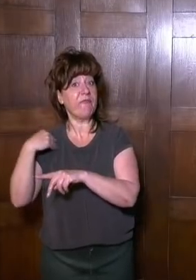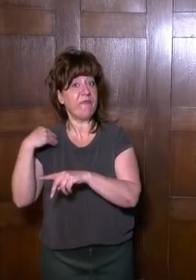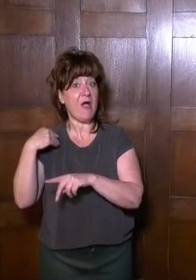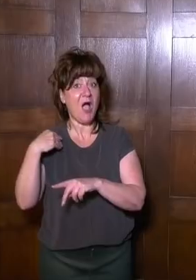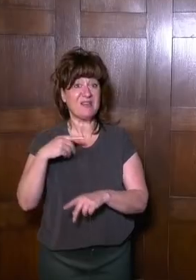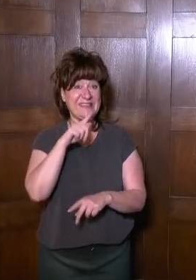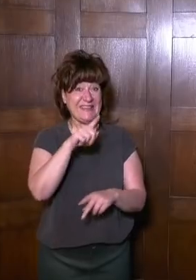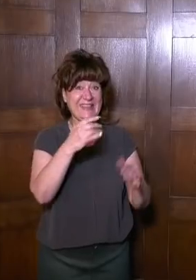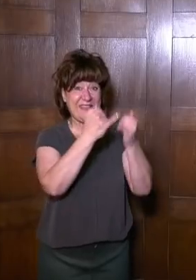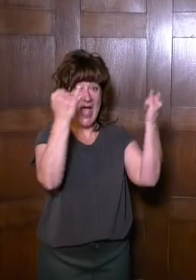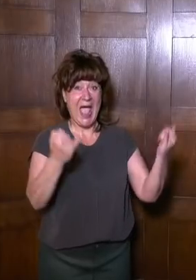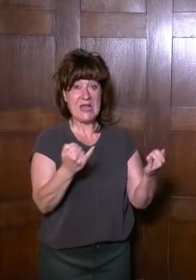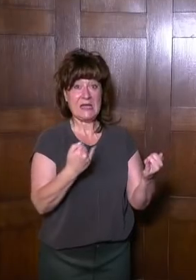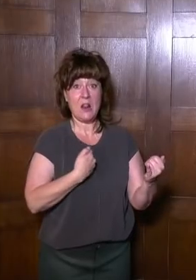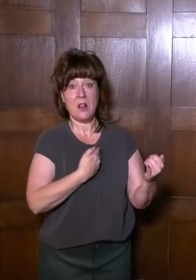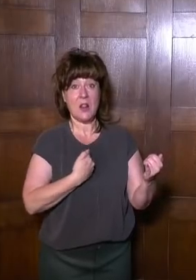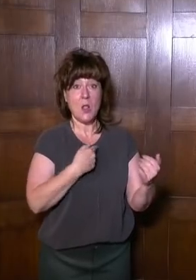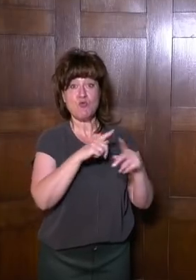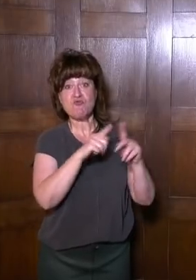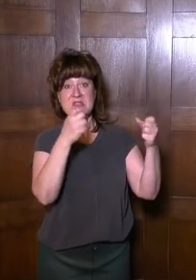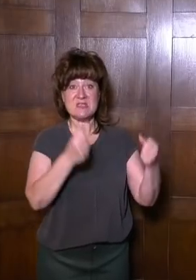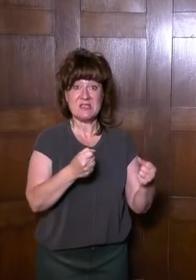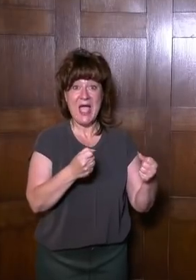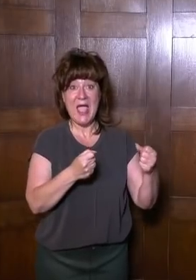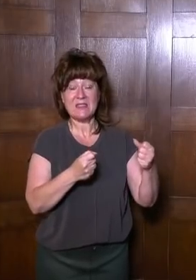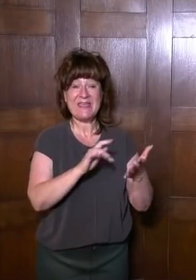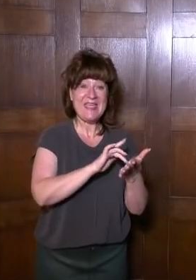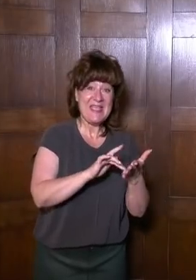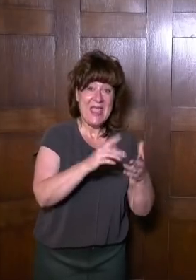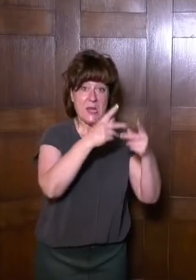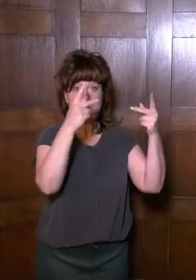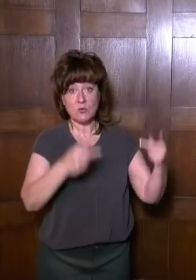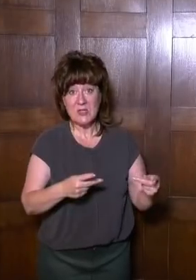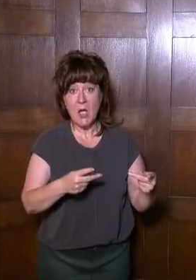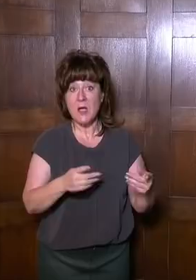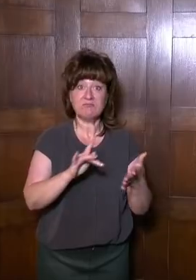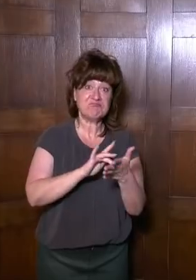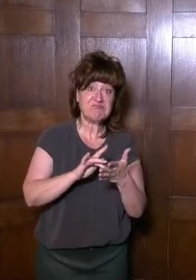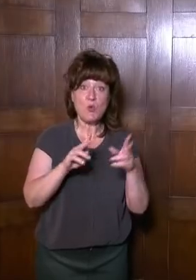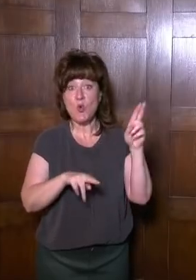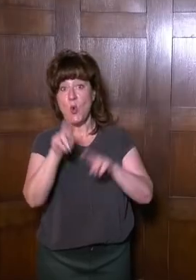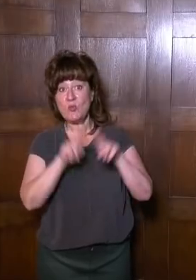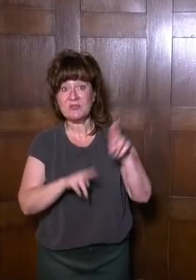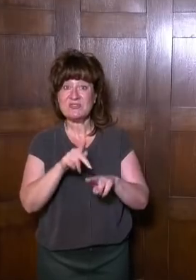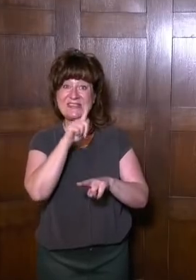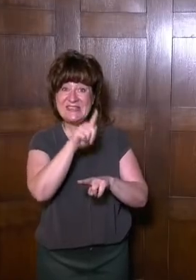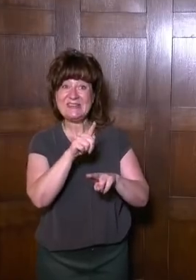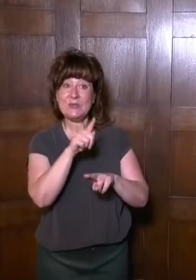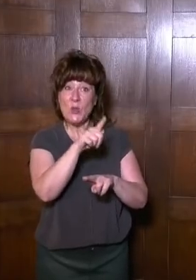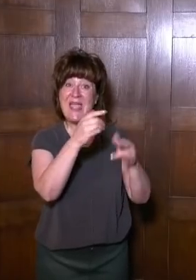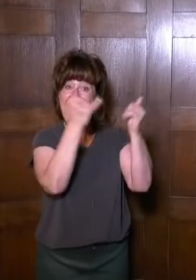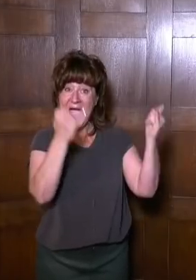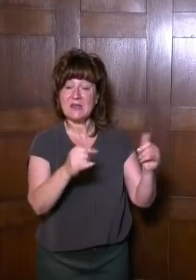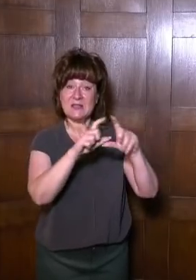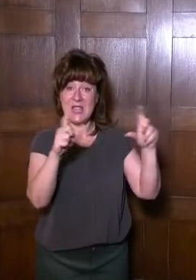bei diesen Einrichtungen, insbesondere bei der Unterschiedlichkeit der Hygienemaßnahmen und Konzepte, ist groß. Und ich glaube, man muss sich das Thema dort in der Tat noch mal angucken, auch mit